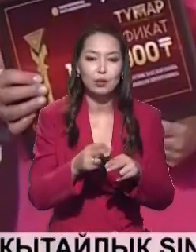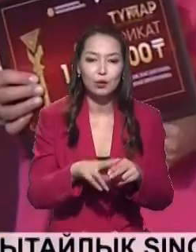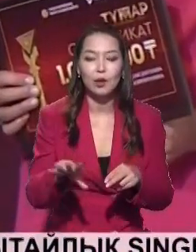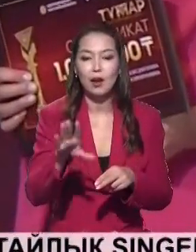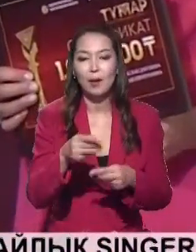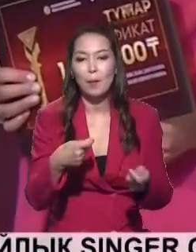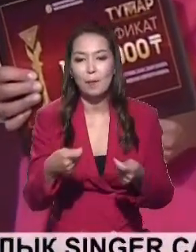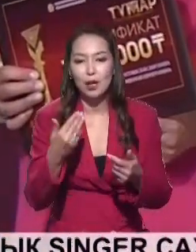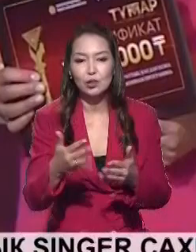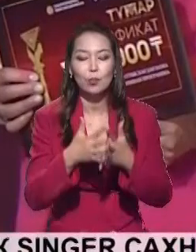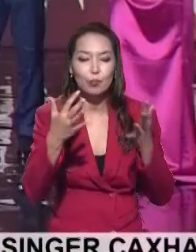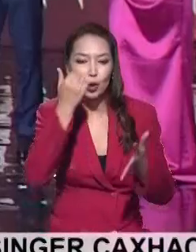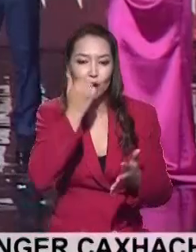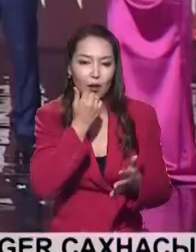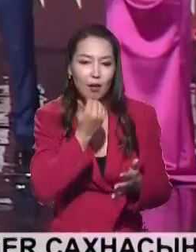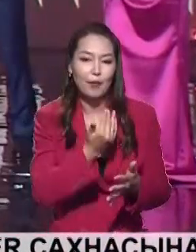басшылығына көп алғысымды білдірем.